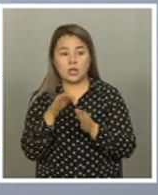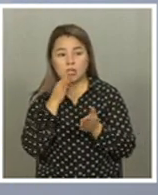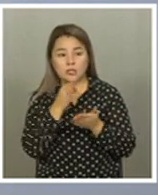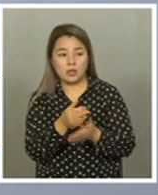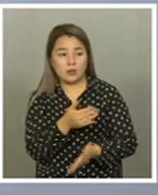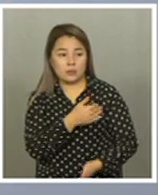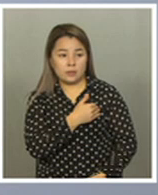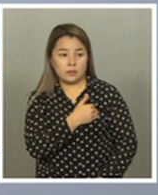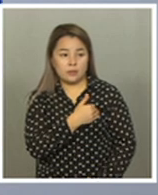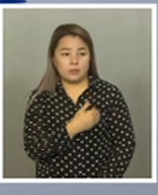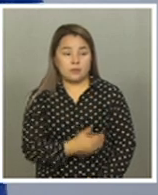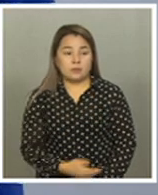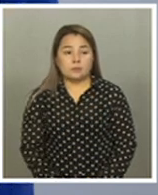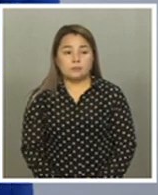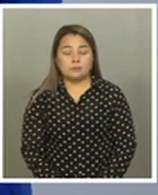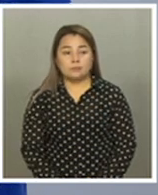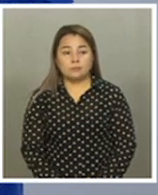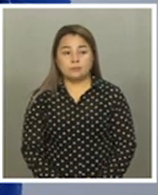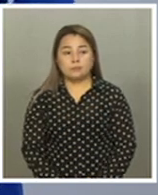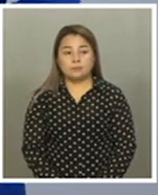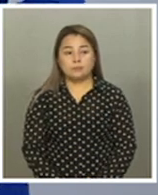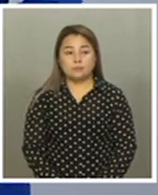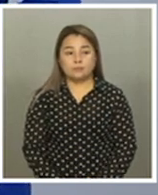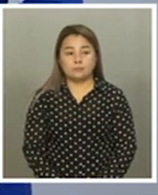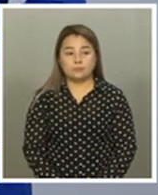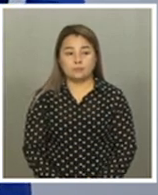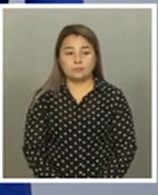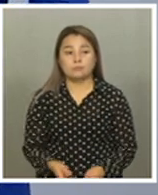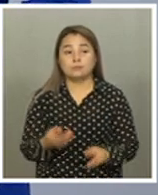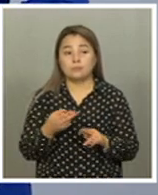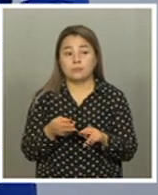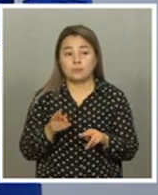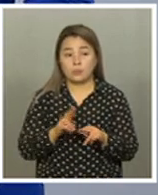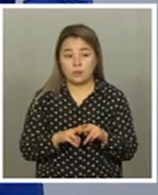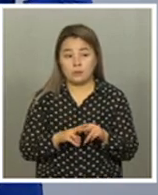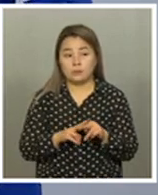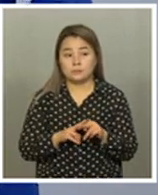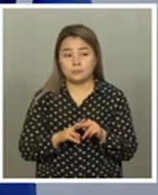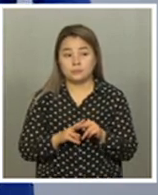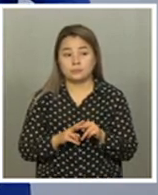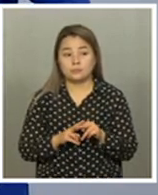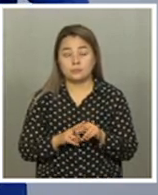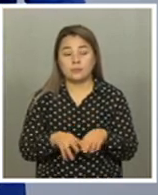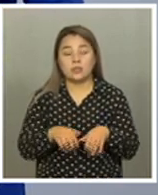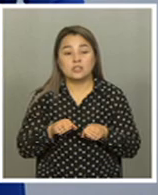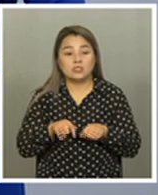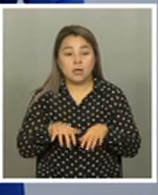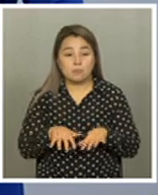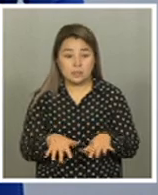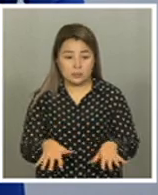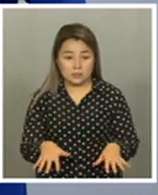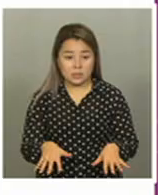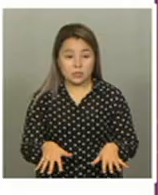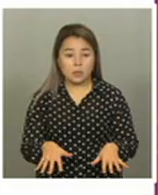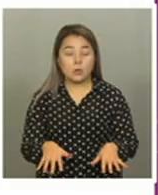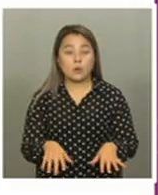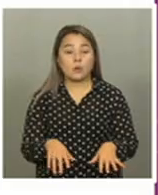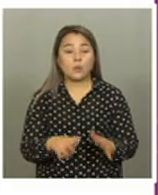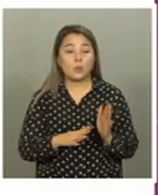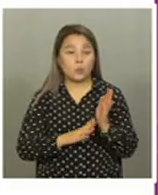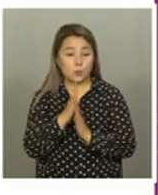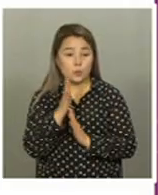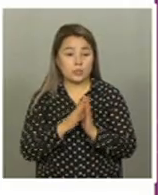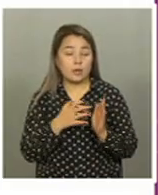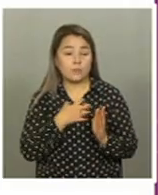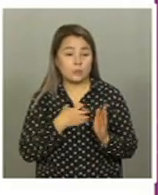тоқталайық. Мұнда балалар, тамыр ол өсімдіктің негізгі